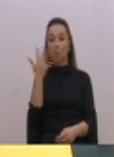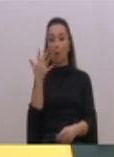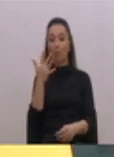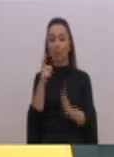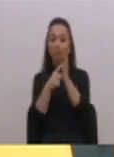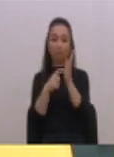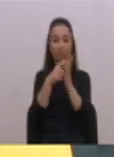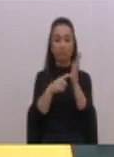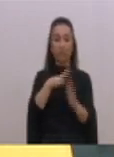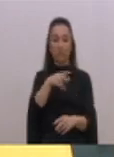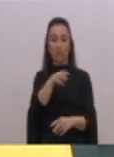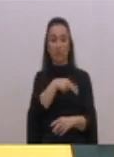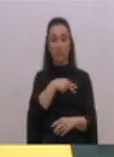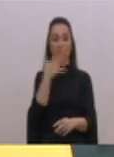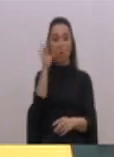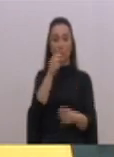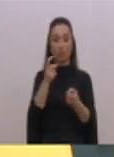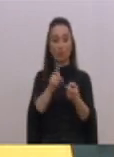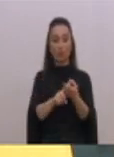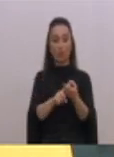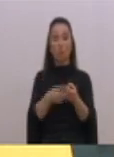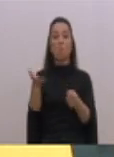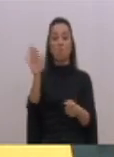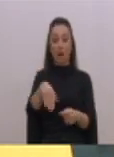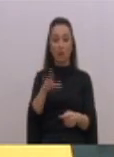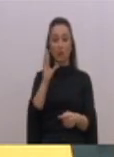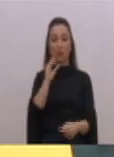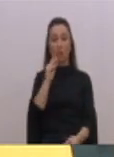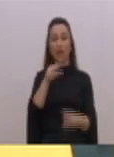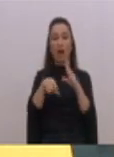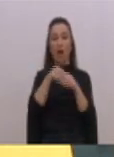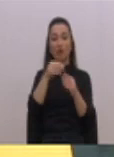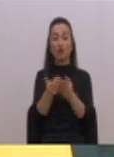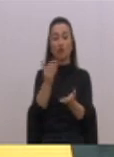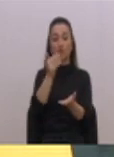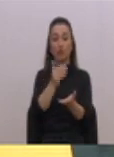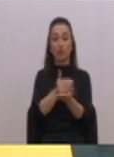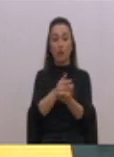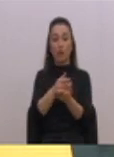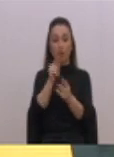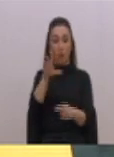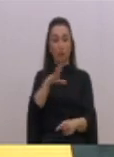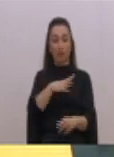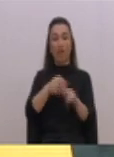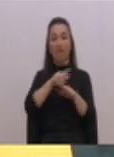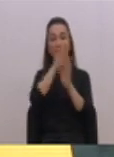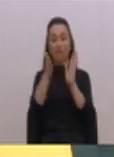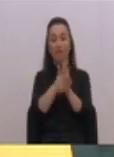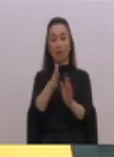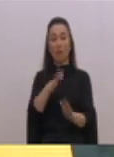არჩევდით საპარლამენტო პოლიტიკას. Მაშინაც და როდესაც არჩევნების შედეგებს ბოიკოტს უცხადებით ეს ყველაფერი იყო